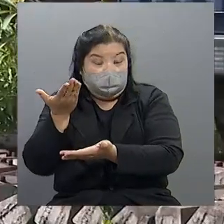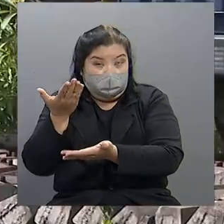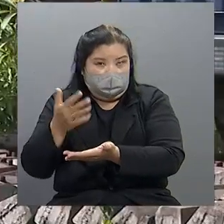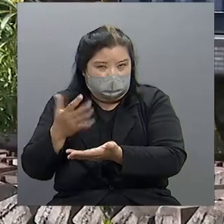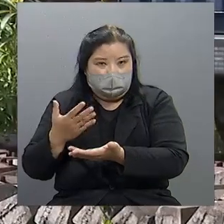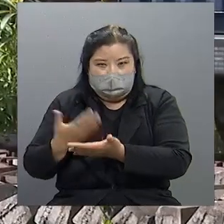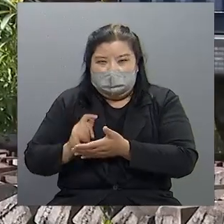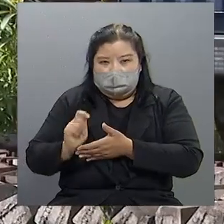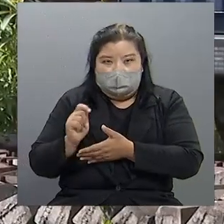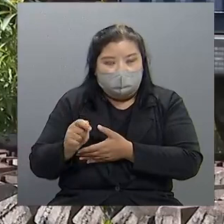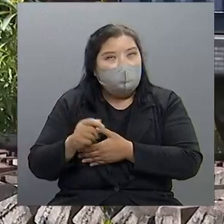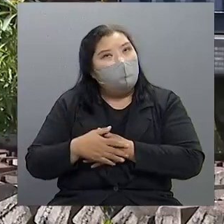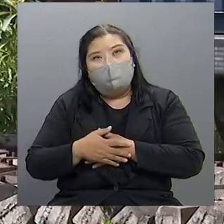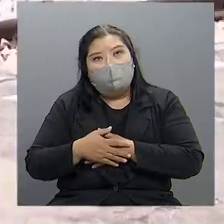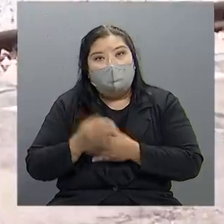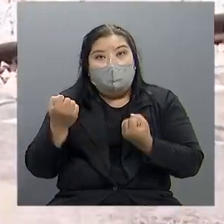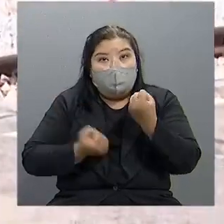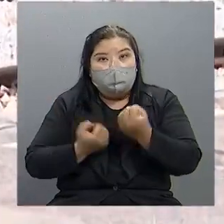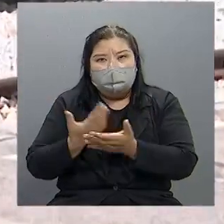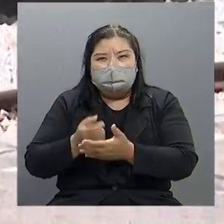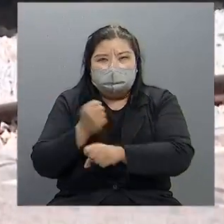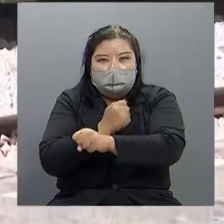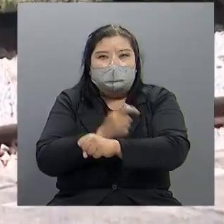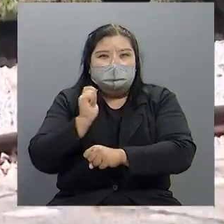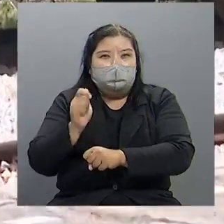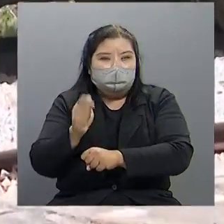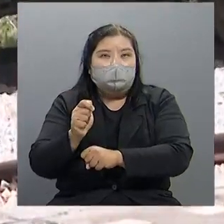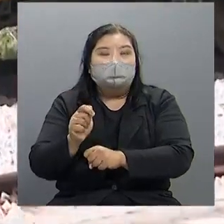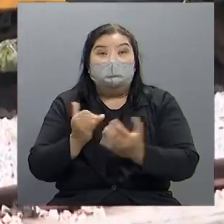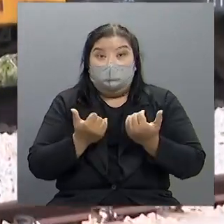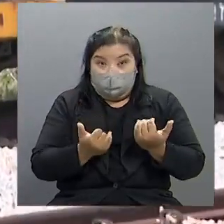ขนส่งทางถนนมันเพิ่มขึ้นนะคะการรถไฟนั้นยืนยันว่า